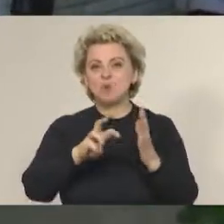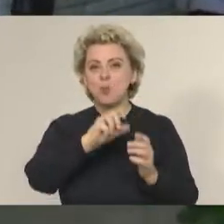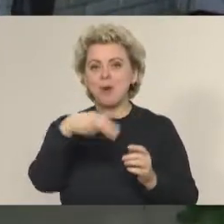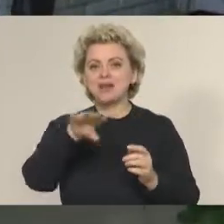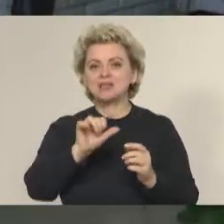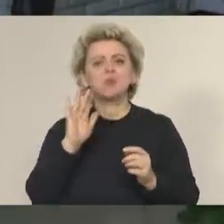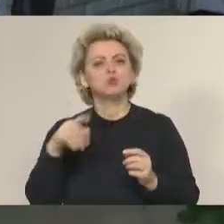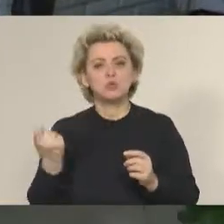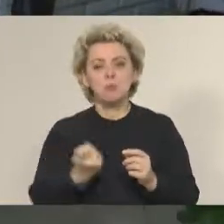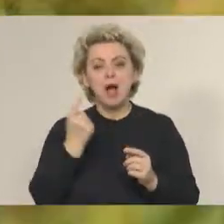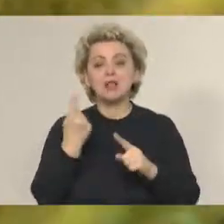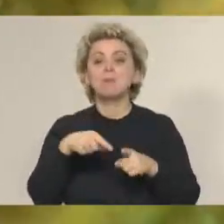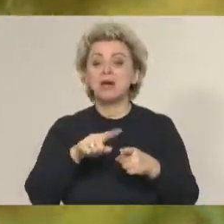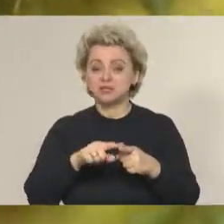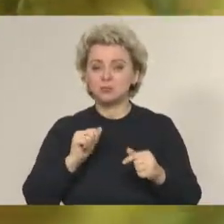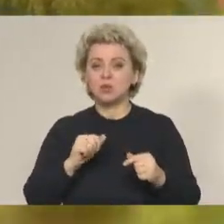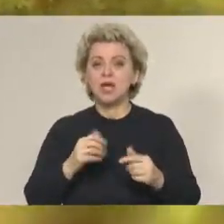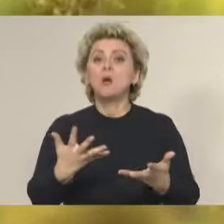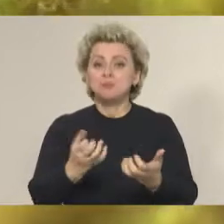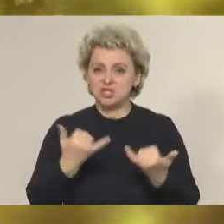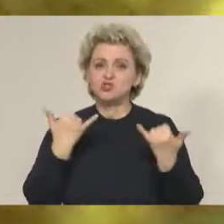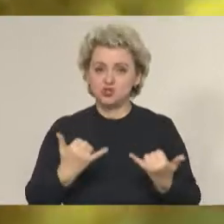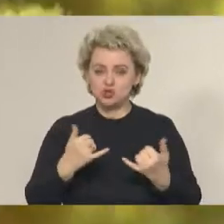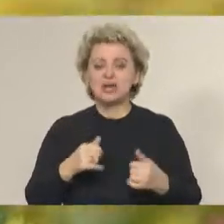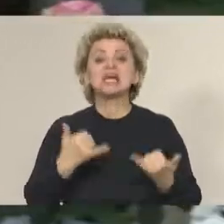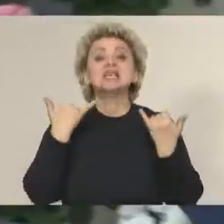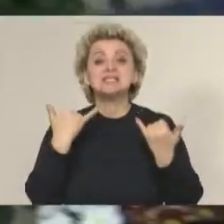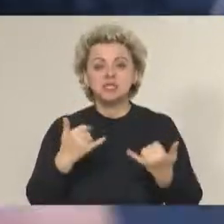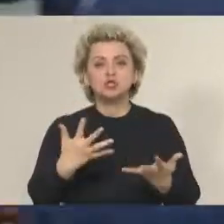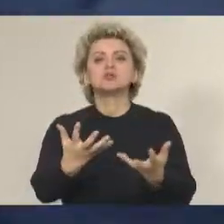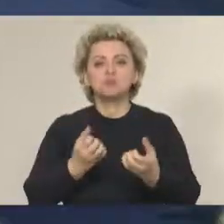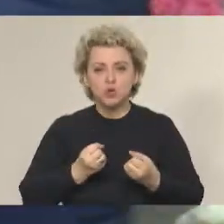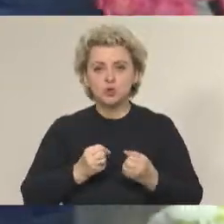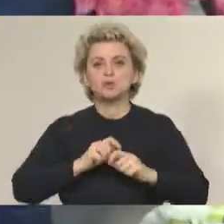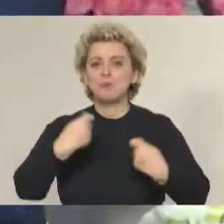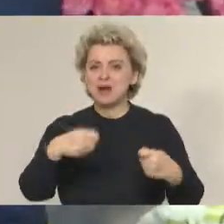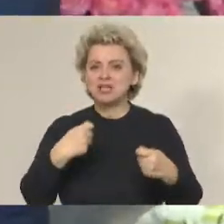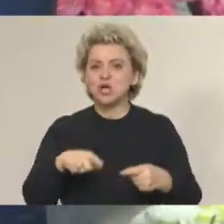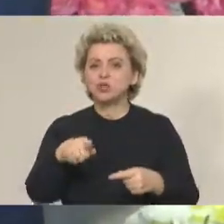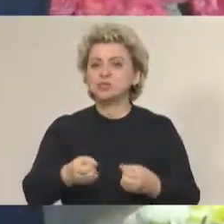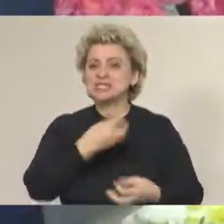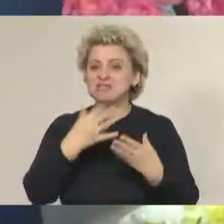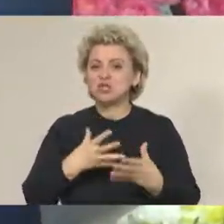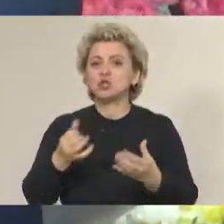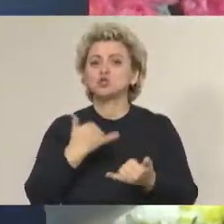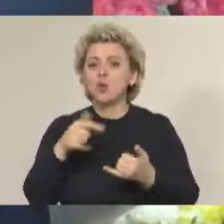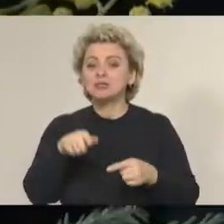ее очень мало, поэтому... Берите сейчас. И сейчас берут. Распродаются желтые букеты на ура. Но, по правде говоря,